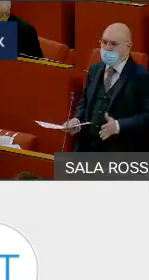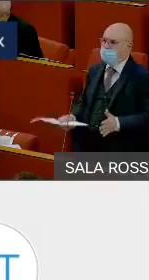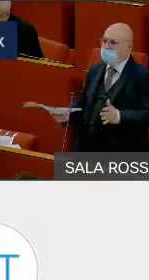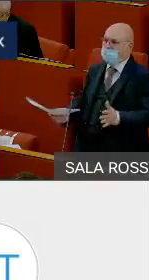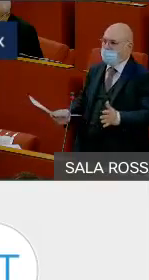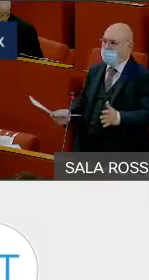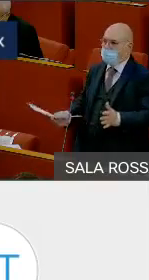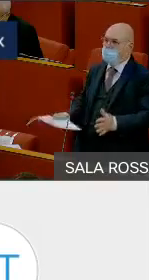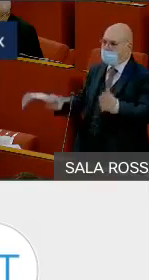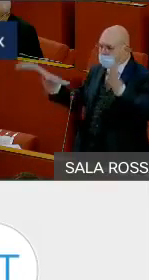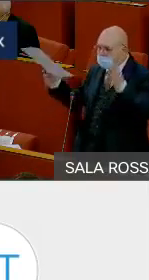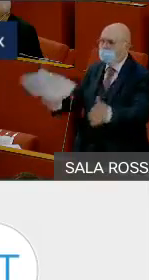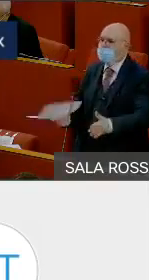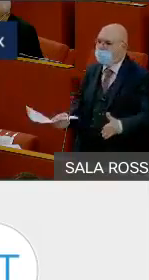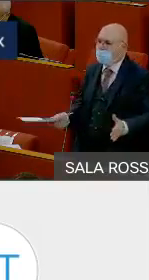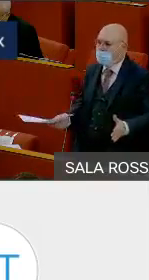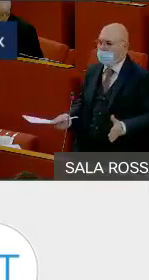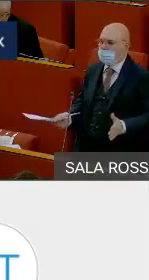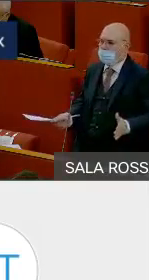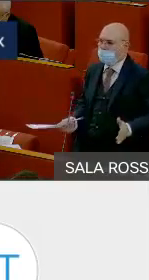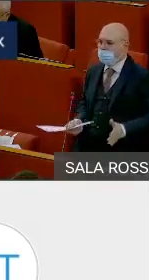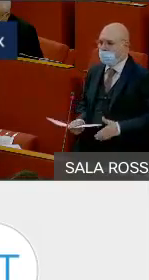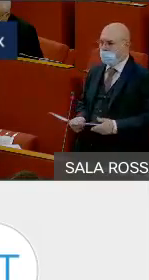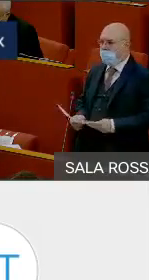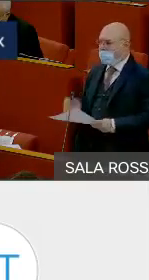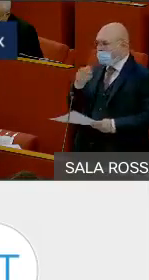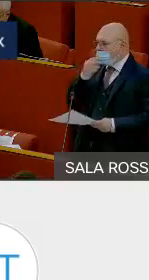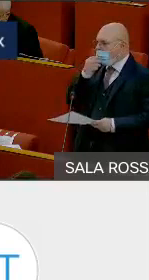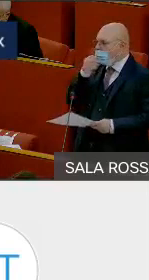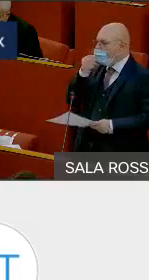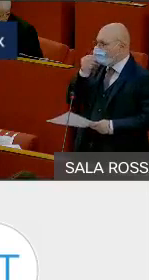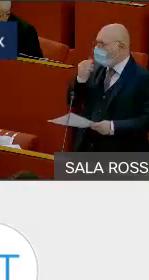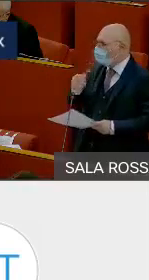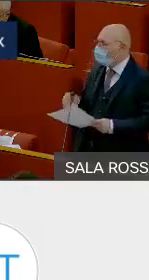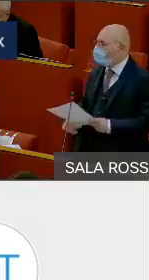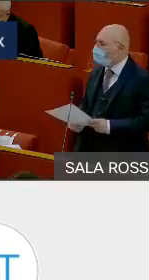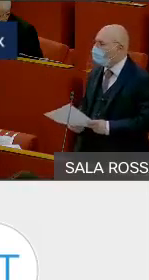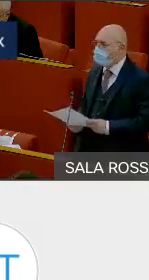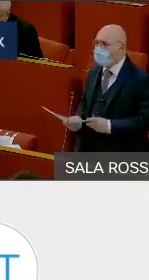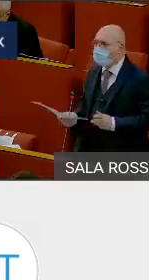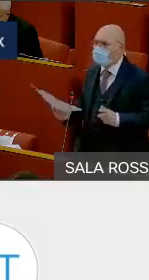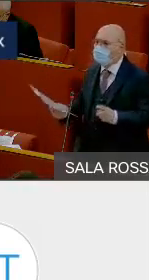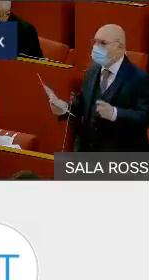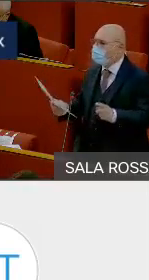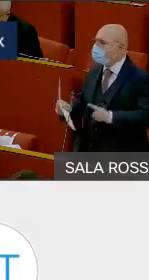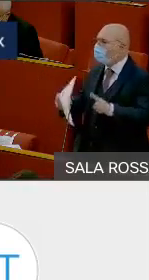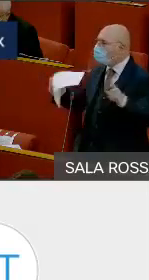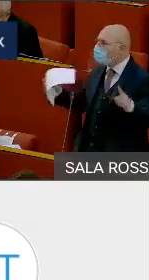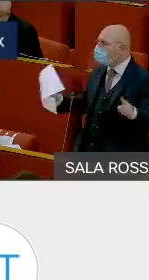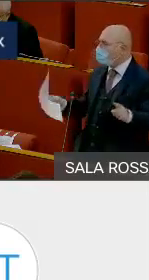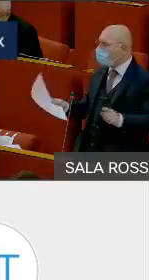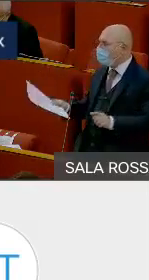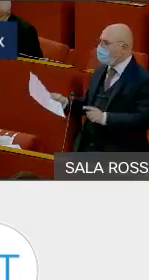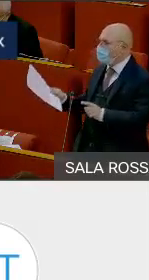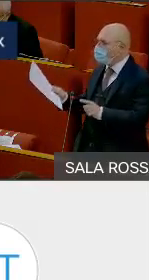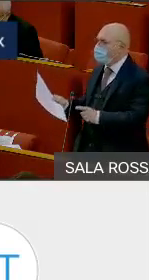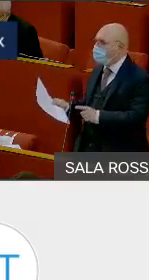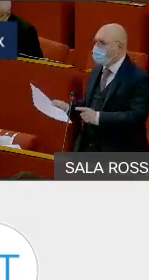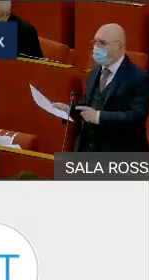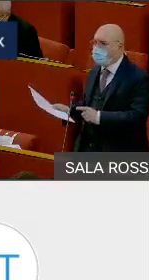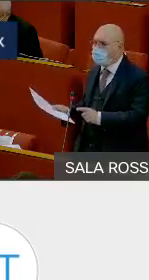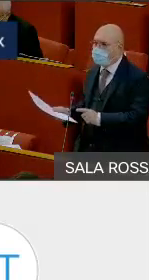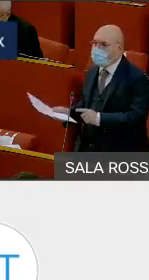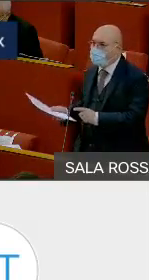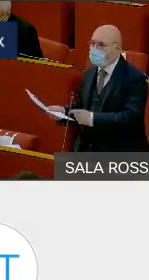devo dirgli va bene ok allora thun be bp paghi il doppio per quello che tu hai pagato perché tu hai fatto un danno alla comunità facendo